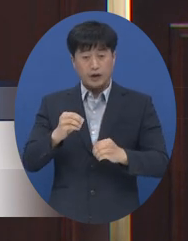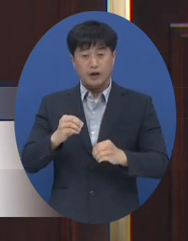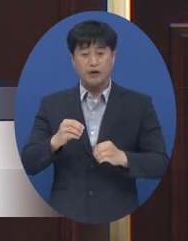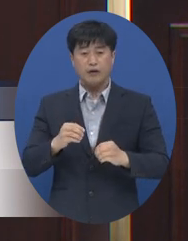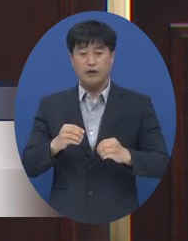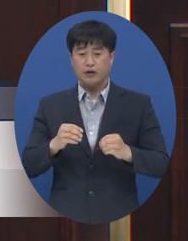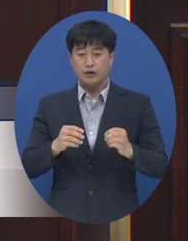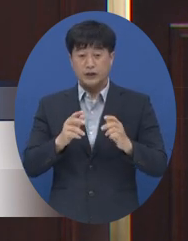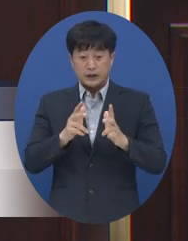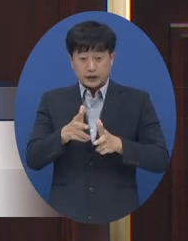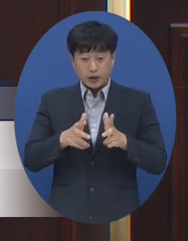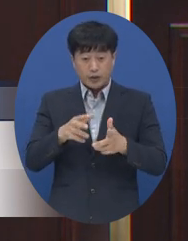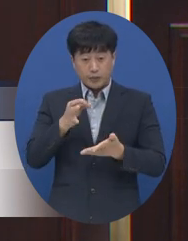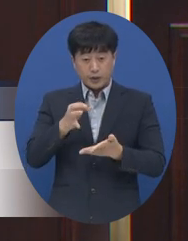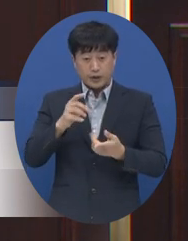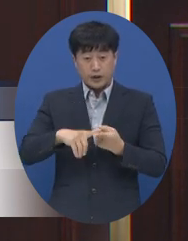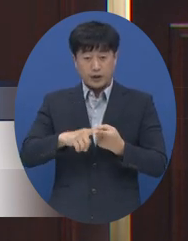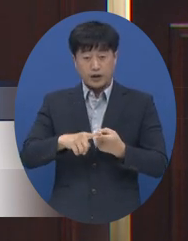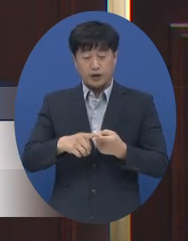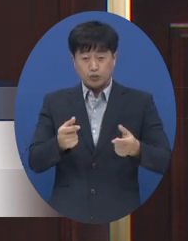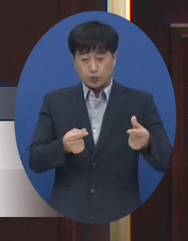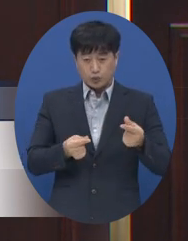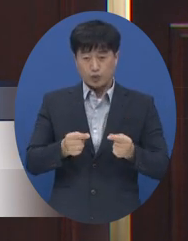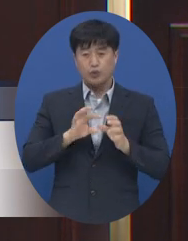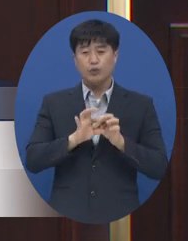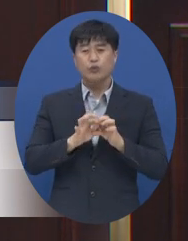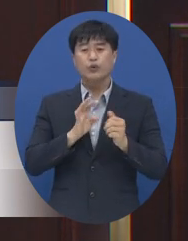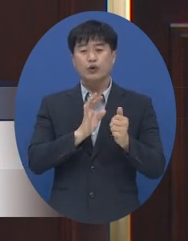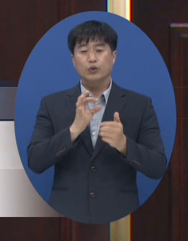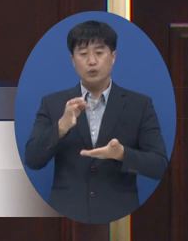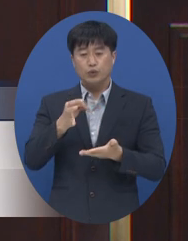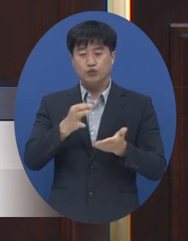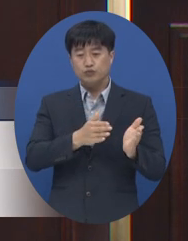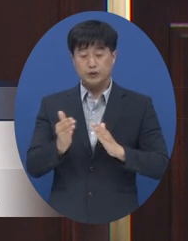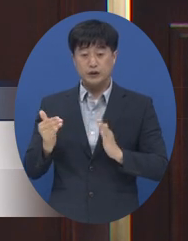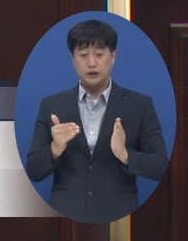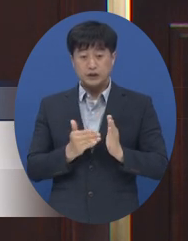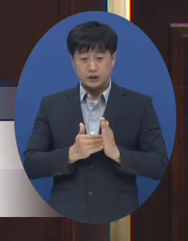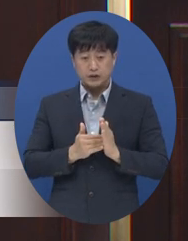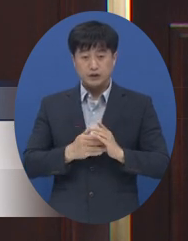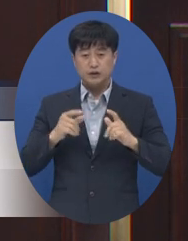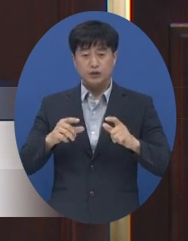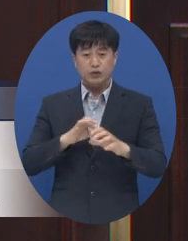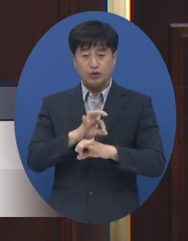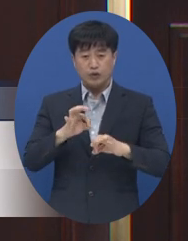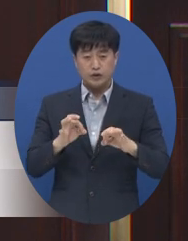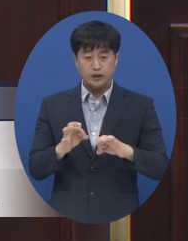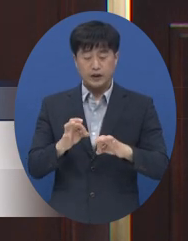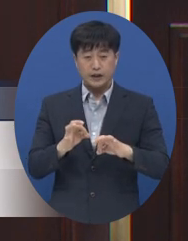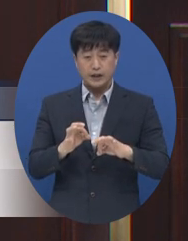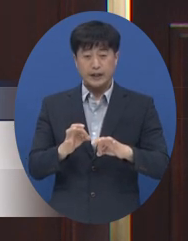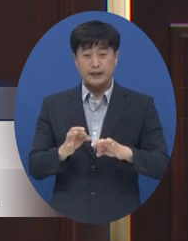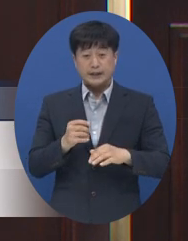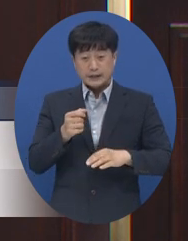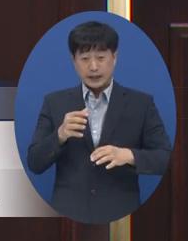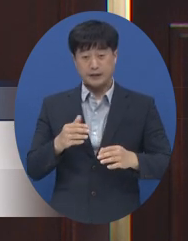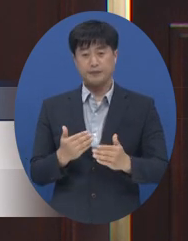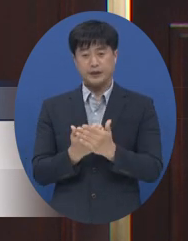경정사업 등에 대한 과감한 구조조정을 통해 재원을 마련하였으며 지역경제 모세혈관